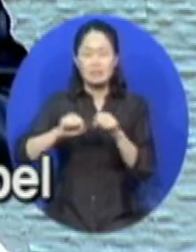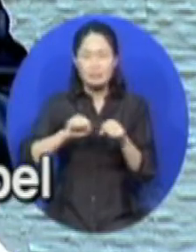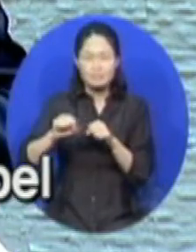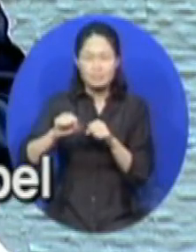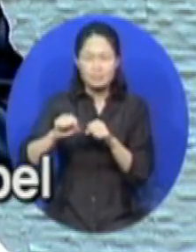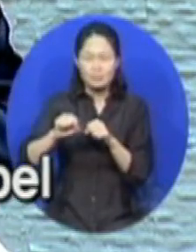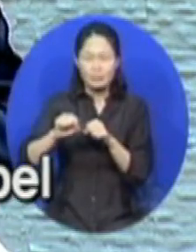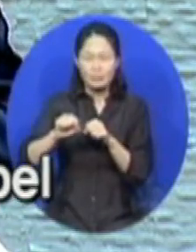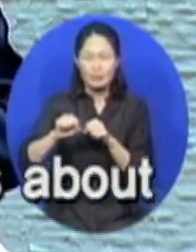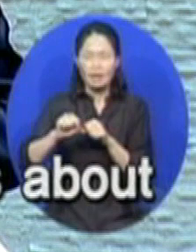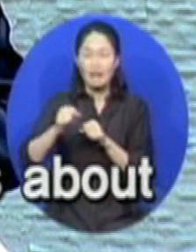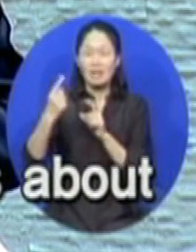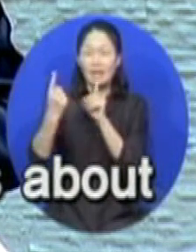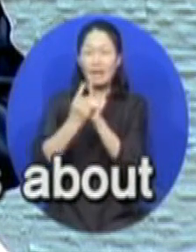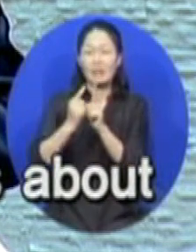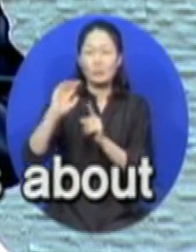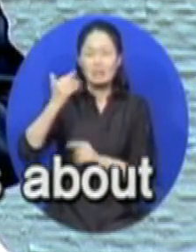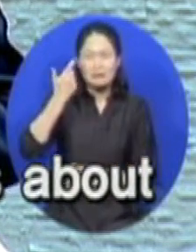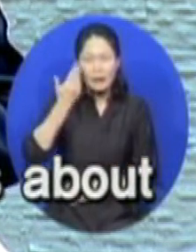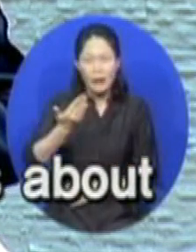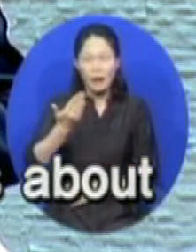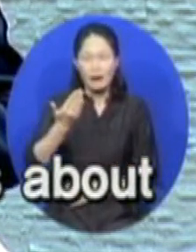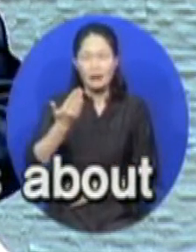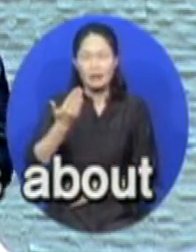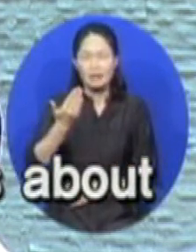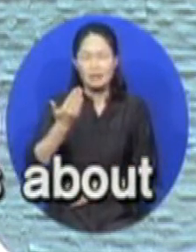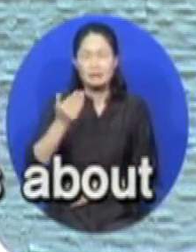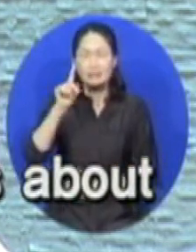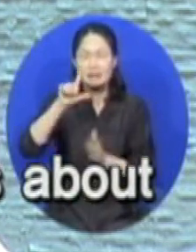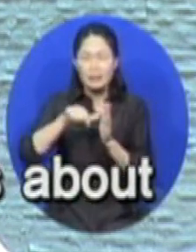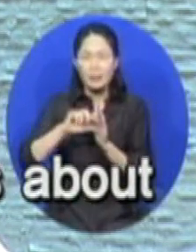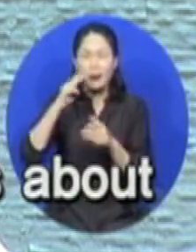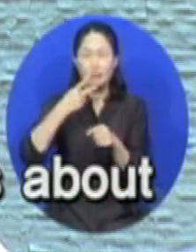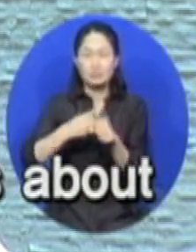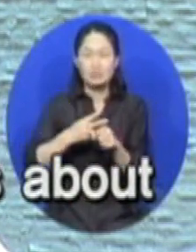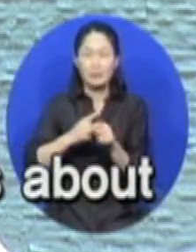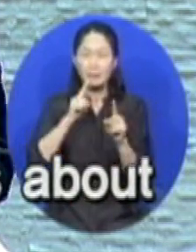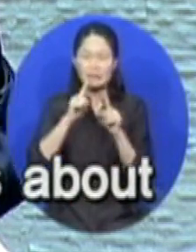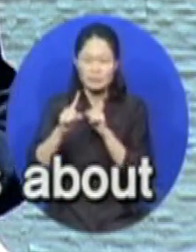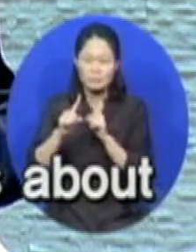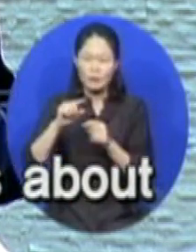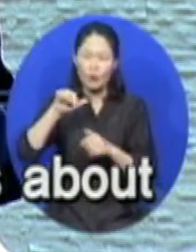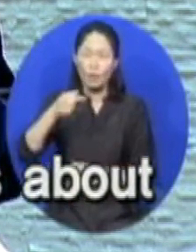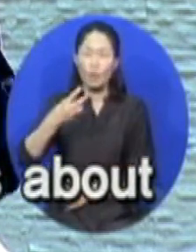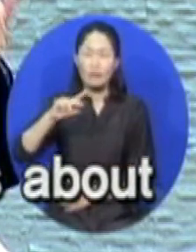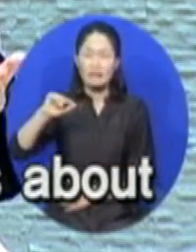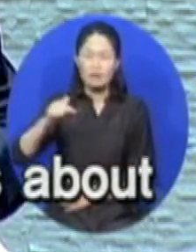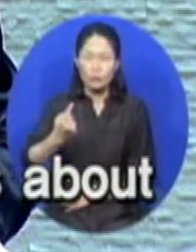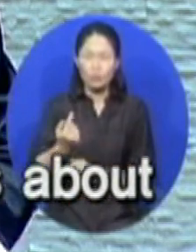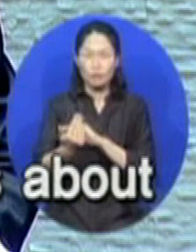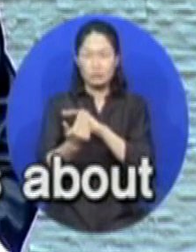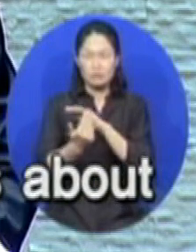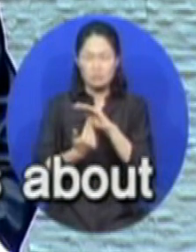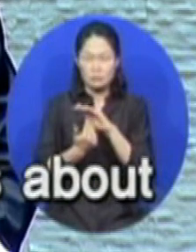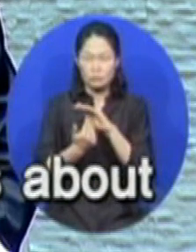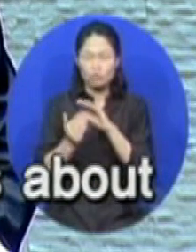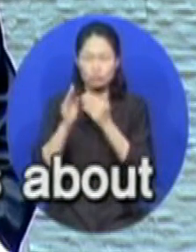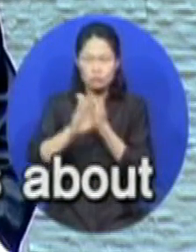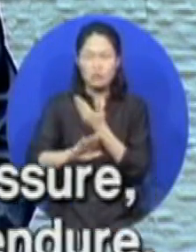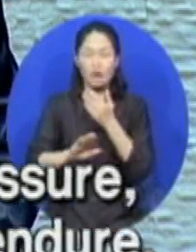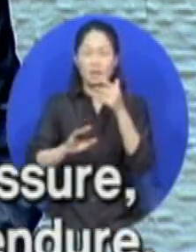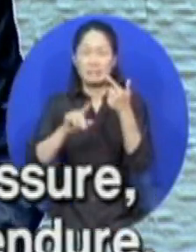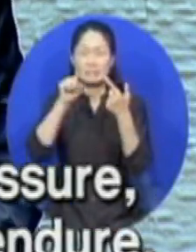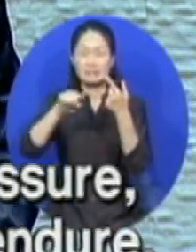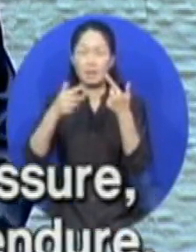그때 사도 바울의 심정을 사도 바울이 고린도 후서 1장 8절 구절에서 그 고백을 합니다